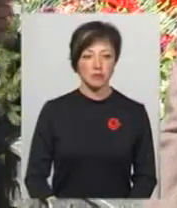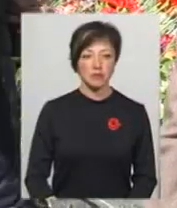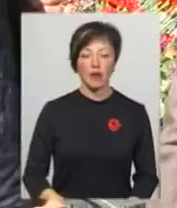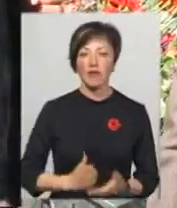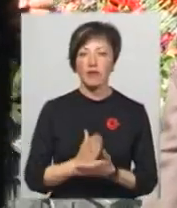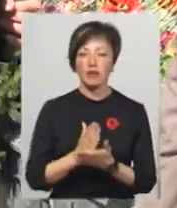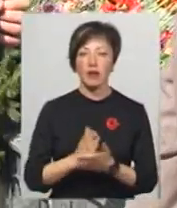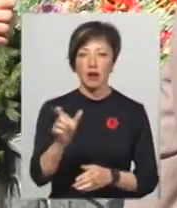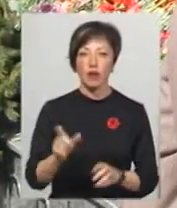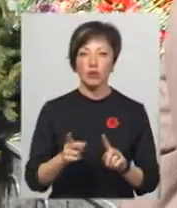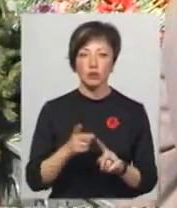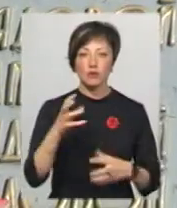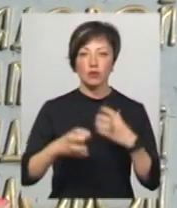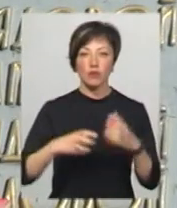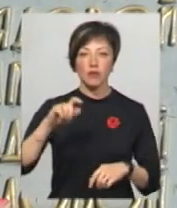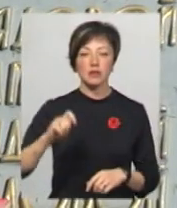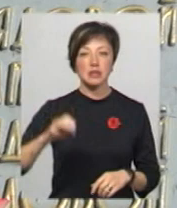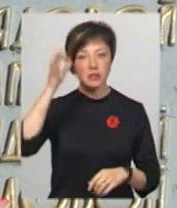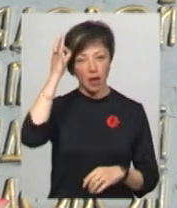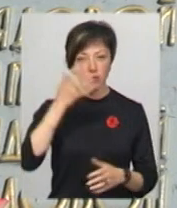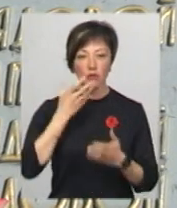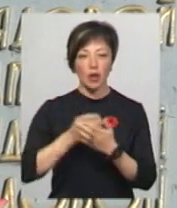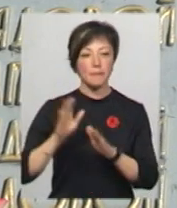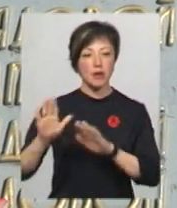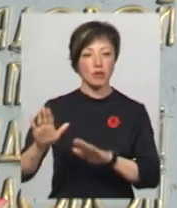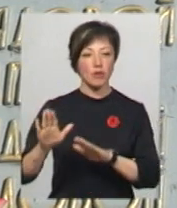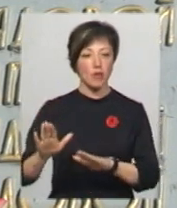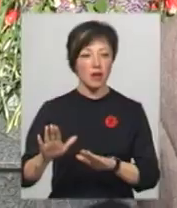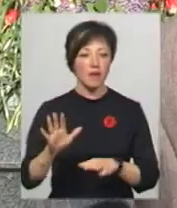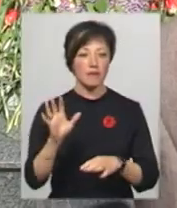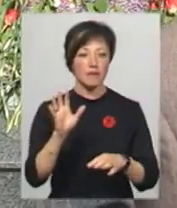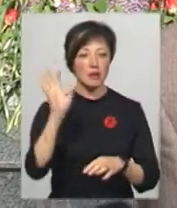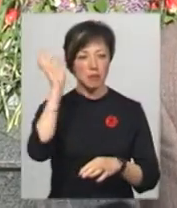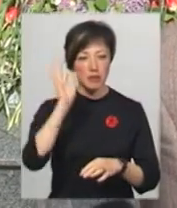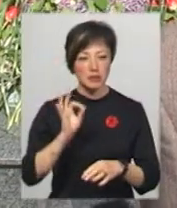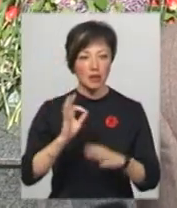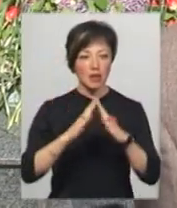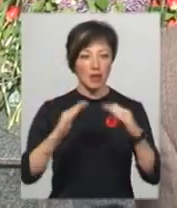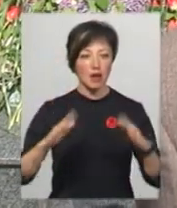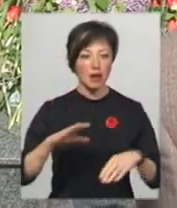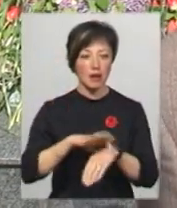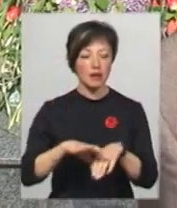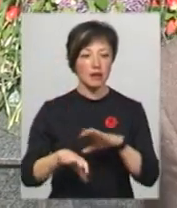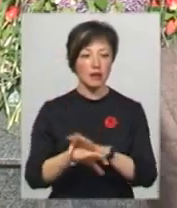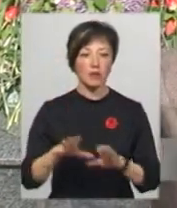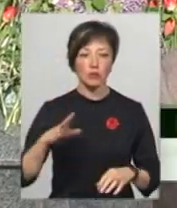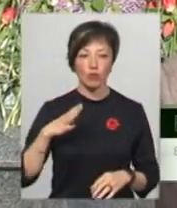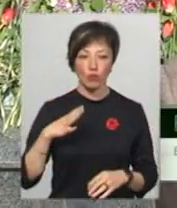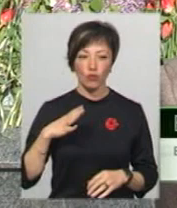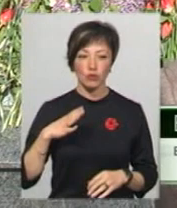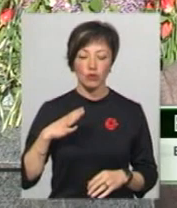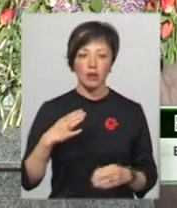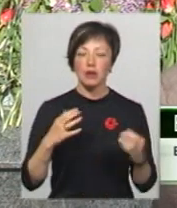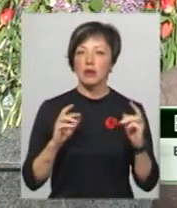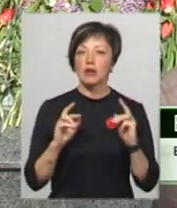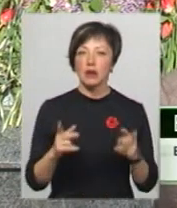Ветеран Другої світової війни Василь Попик згадує своє перебування у німецьких лагерях. Був в німецьких лагерях